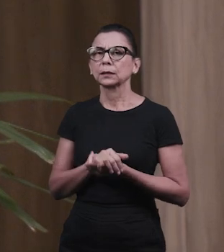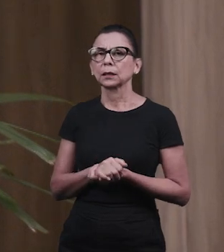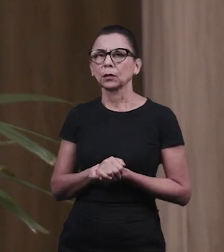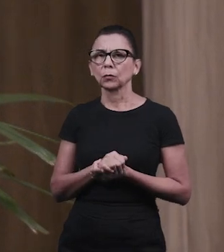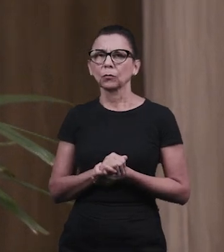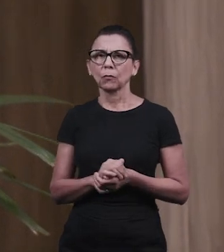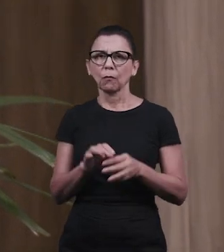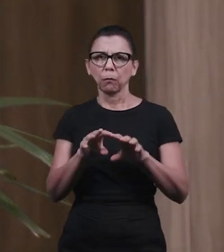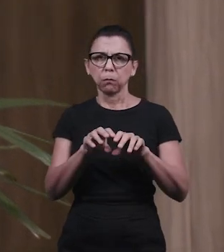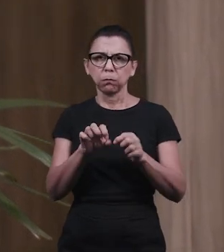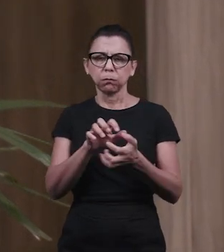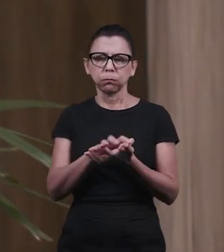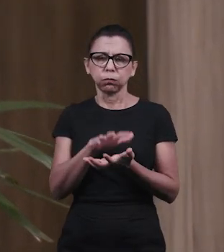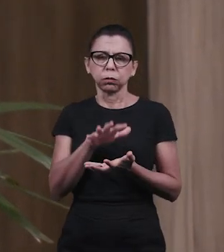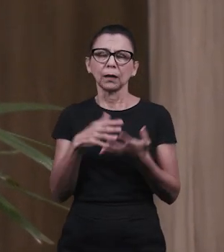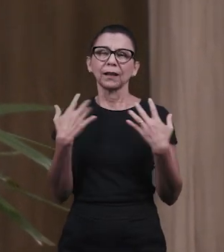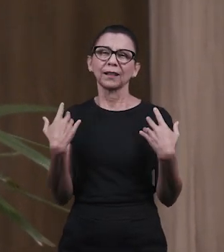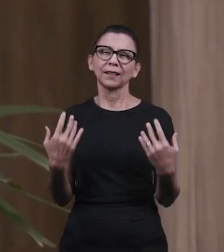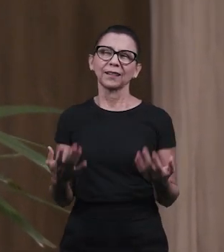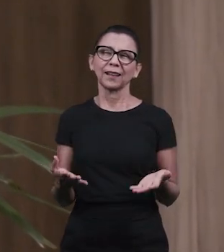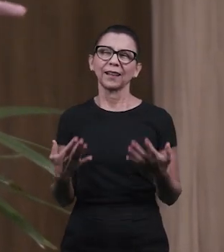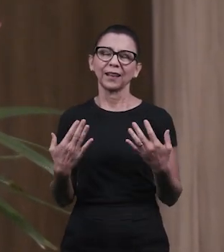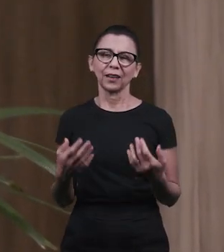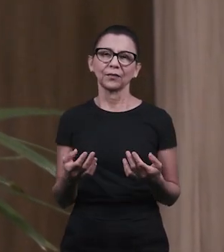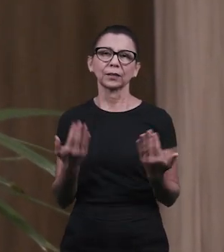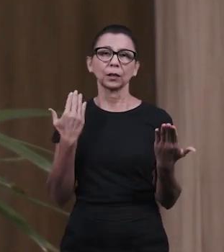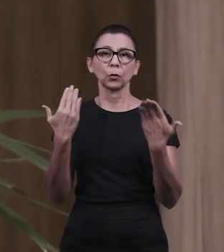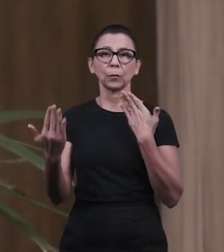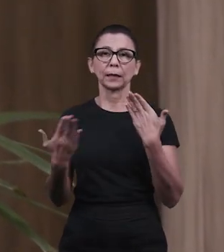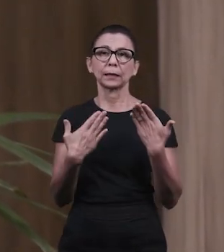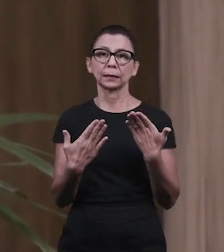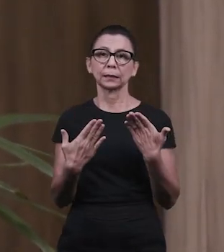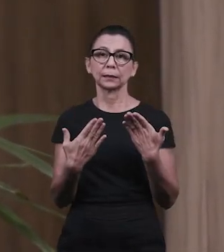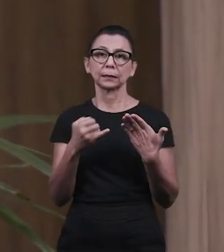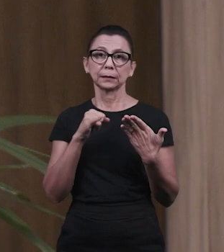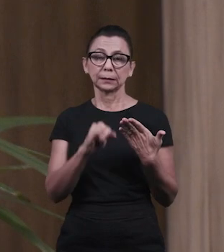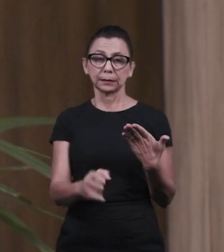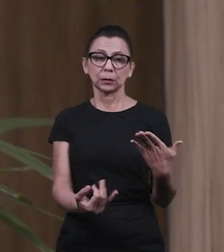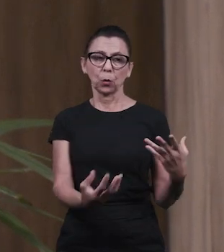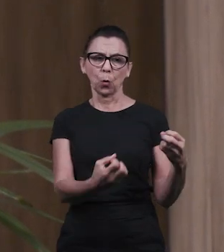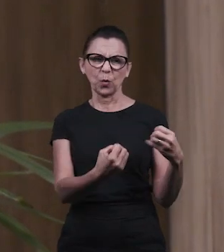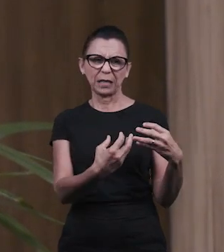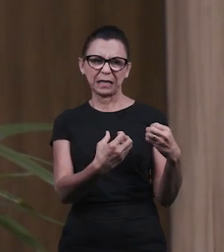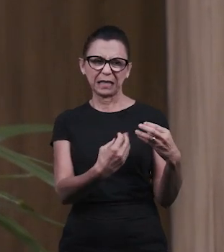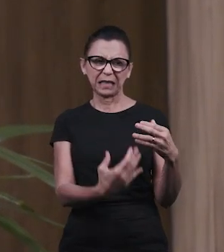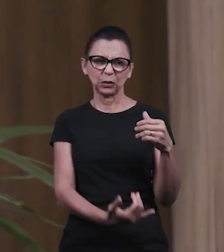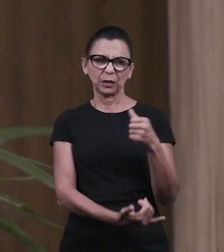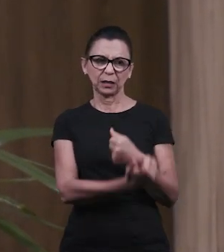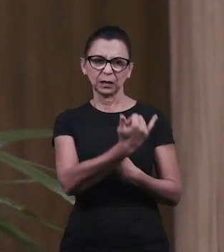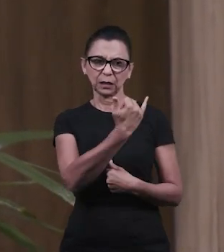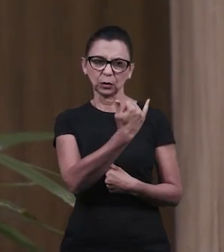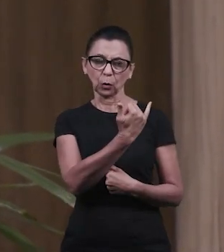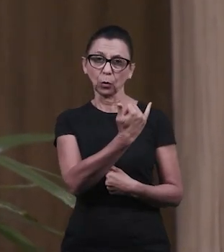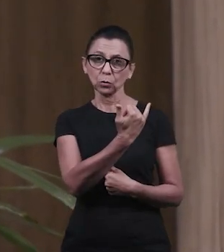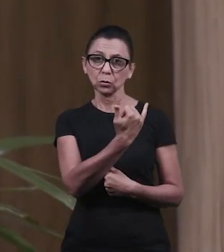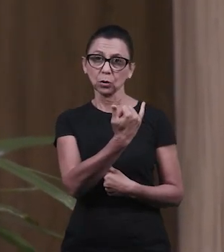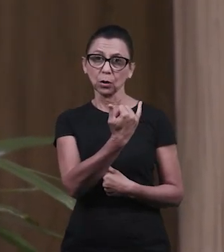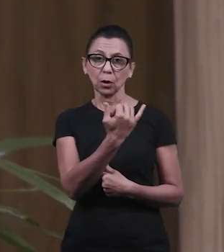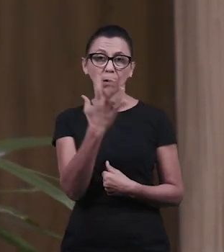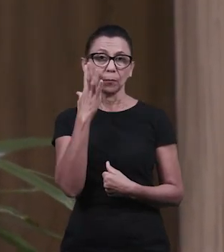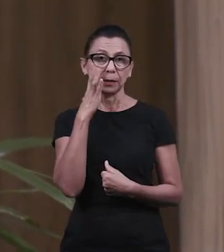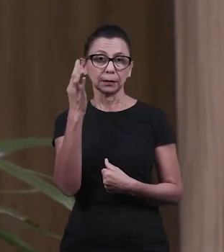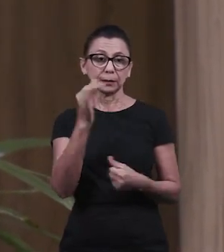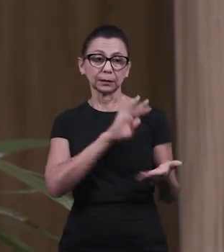ложное учение, оно осталось в вашем сердце, вы должны очистить свое сердце. Очистите.